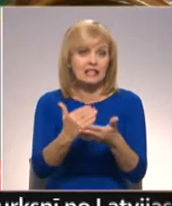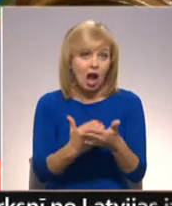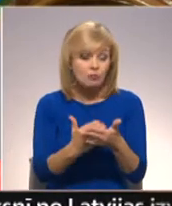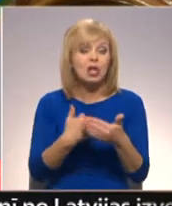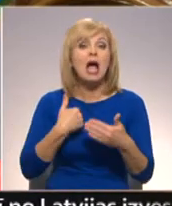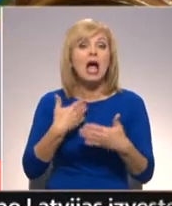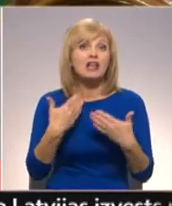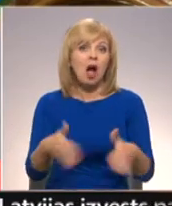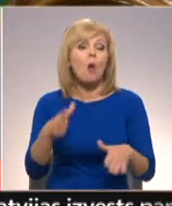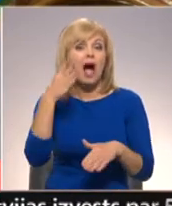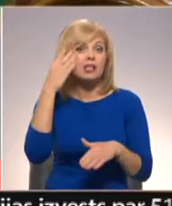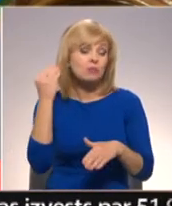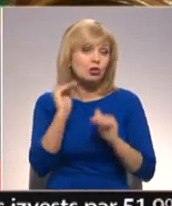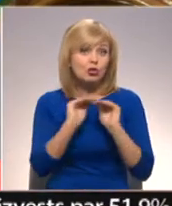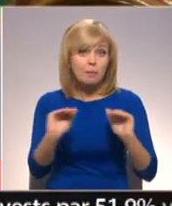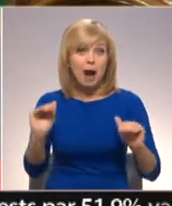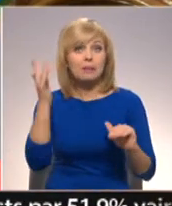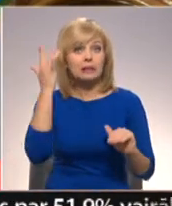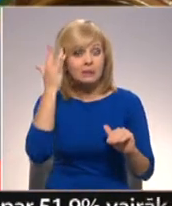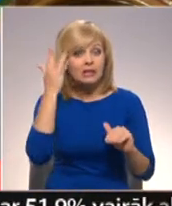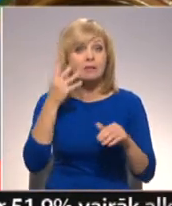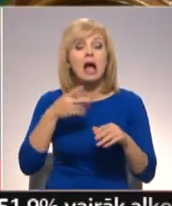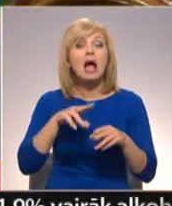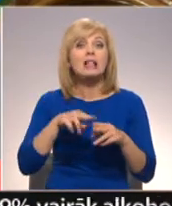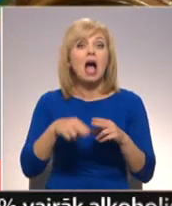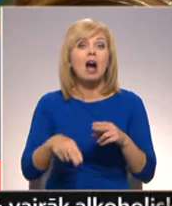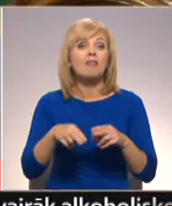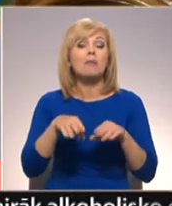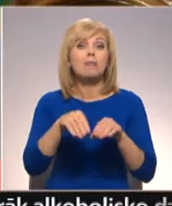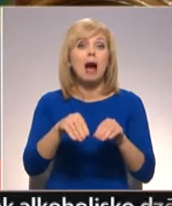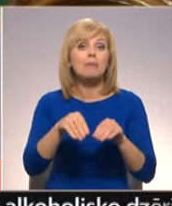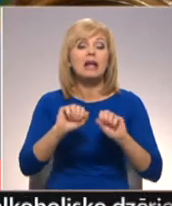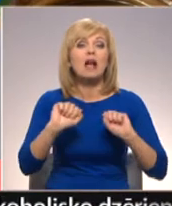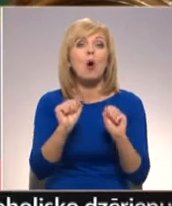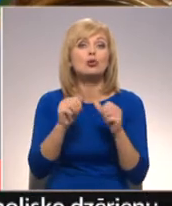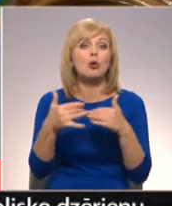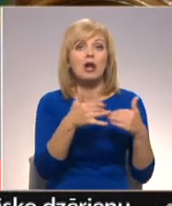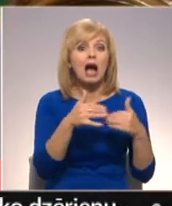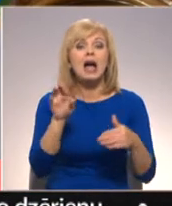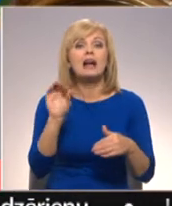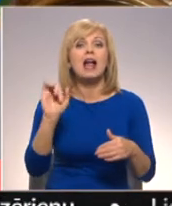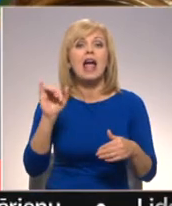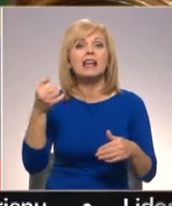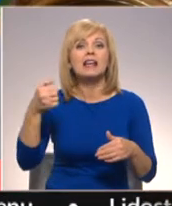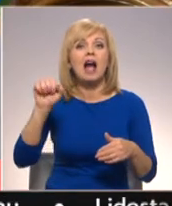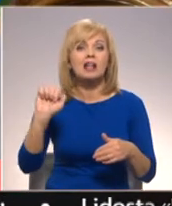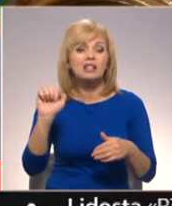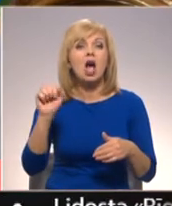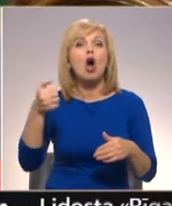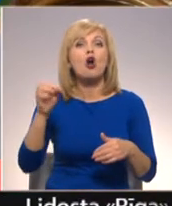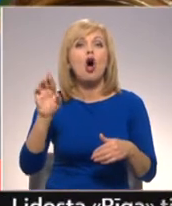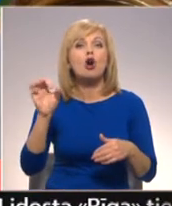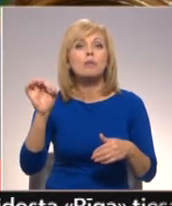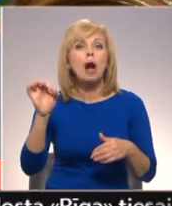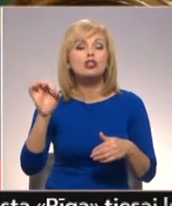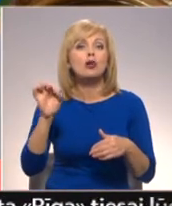Mēs esam aizmirsuši pamata principu, kas mums jāva pabeigt augsto karu. Prezidents Reigans un ģenerālsekretārs Gorbačovs atzina, kodolkarš nevar